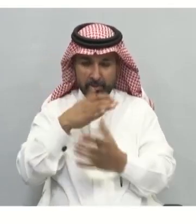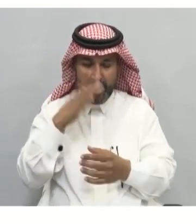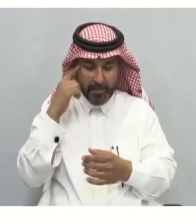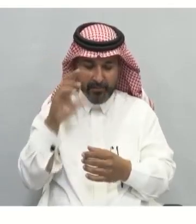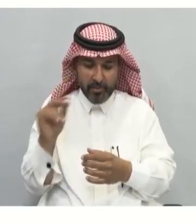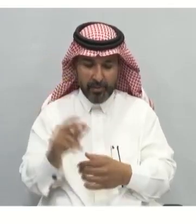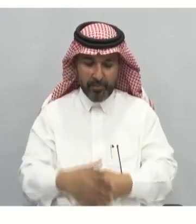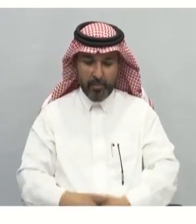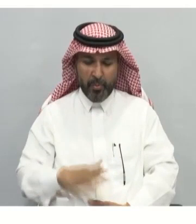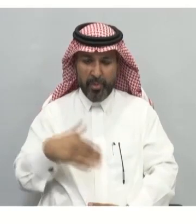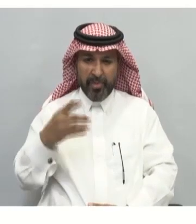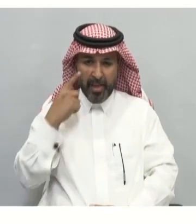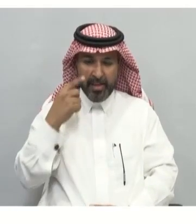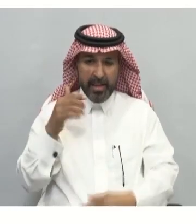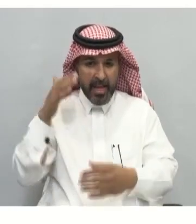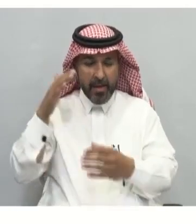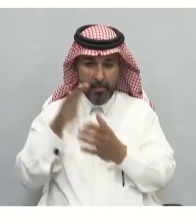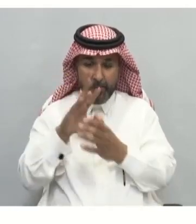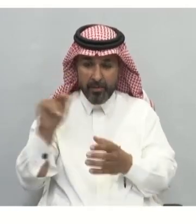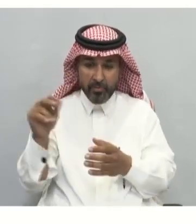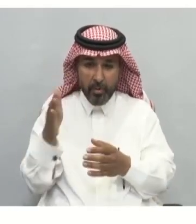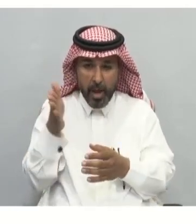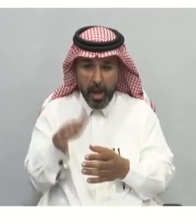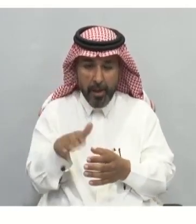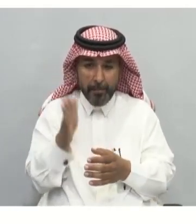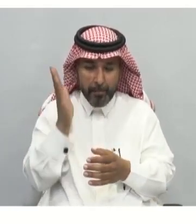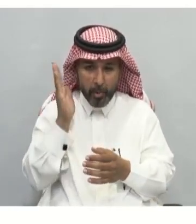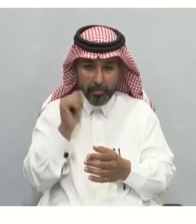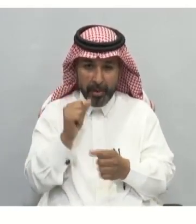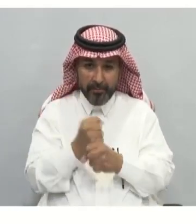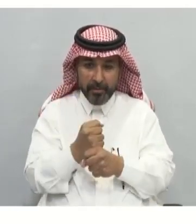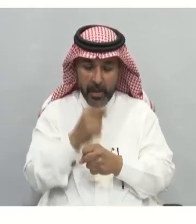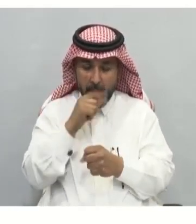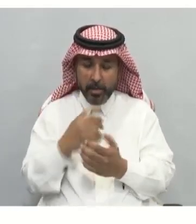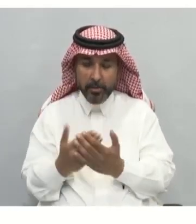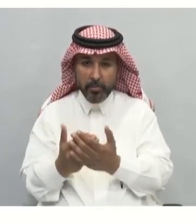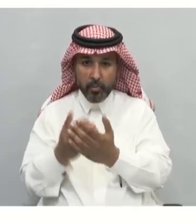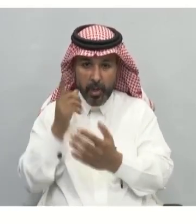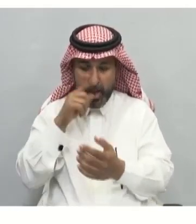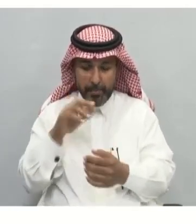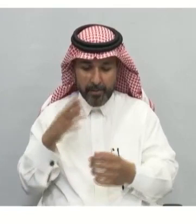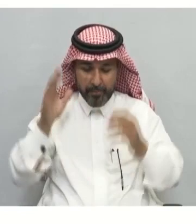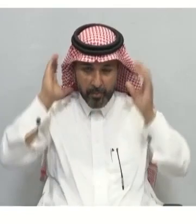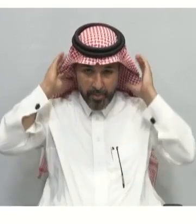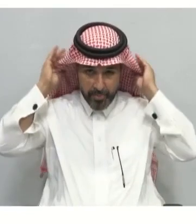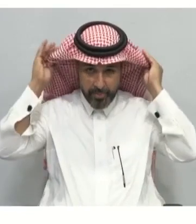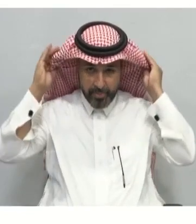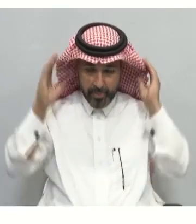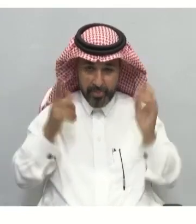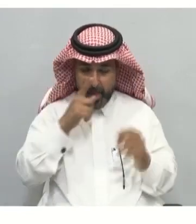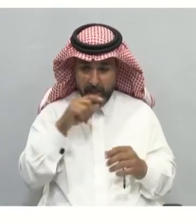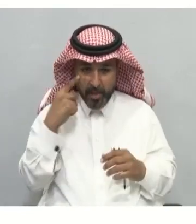اذا اميتت وترك العمل بها جيم ابتكار وسيله نافعه